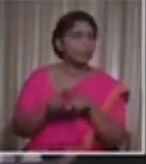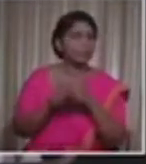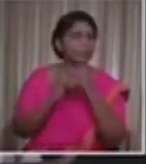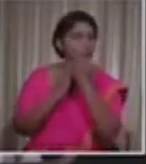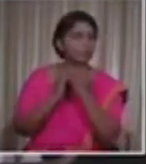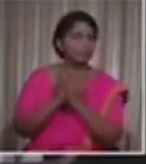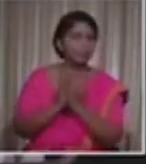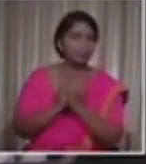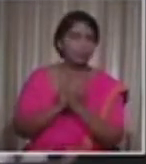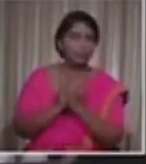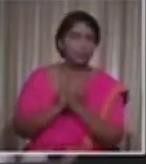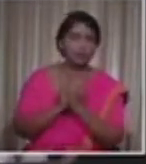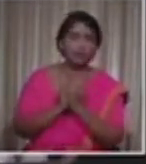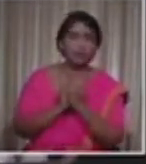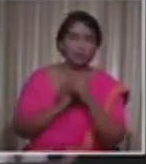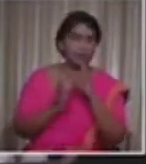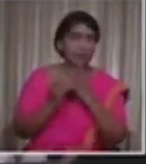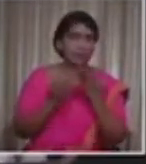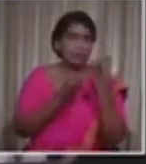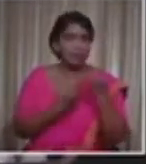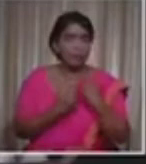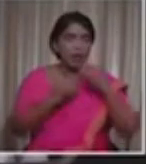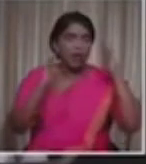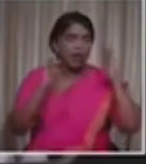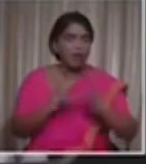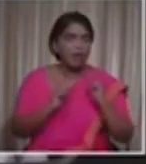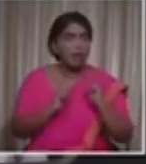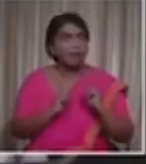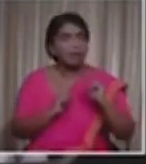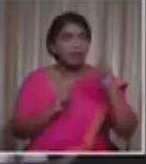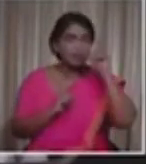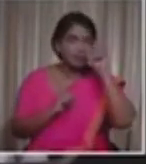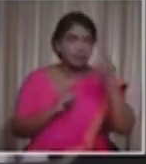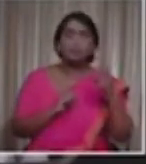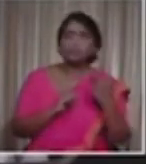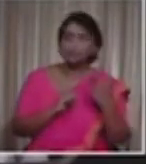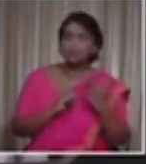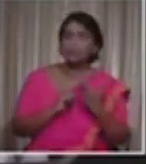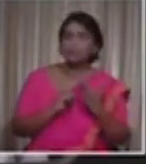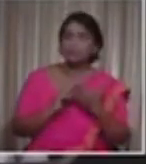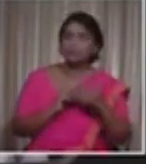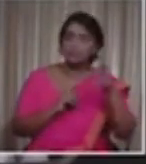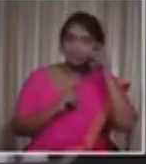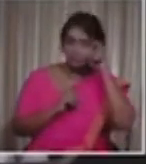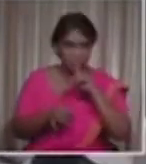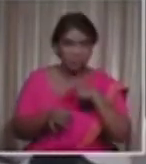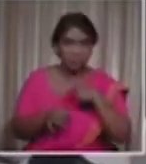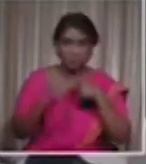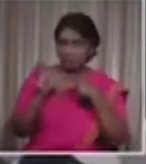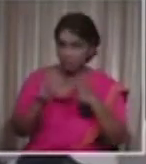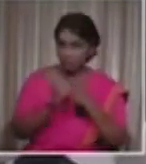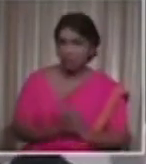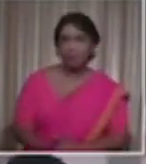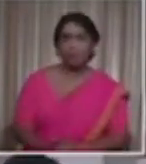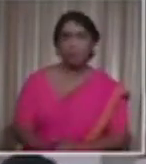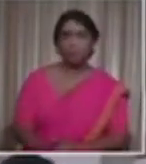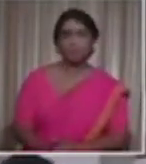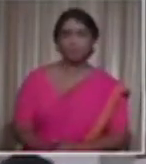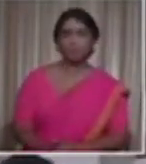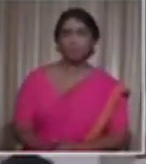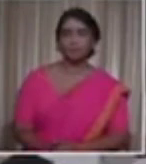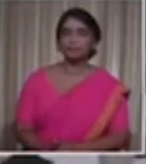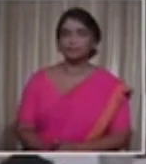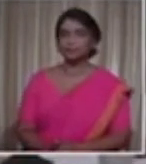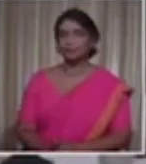minimum we can get and what is the premium. ඒක බලලා තීරණය කරන්න. කෝප් එකට යන එකට කිසිම විරුද්ධත්වයක් නැහැ. විශේෂයෙන්ම